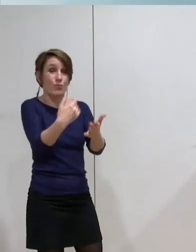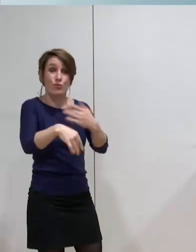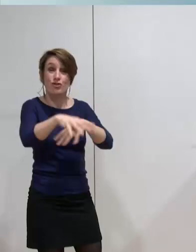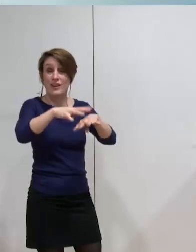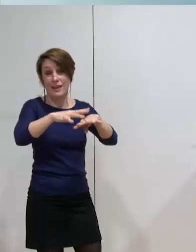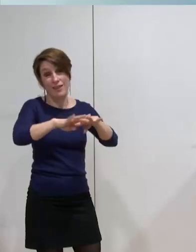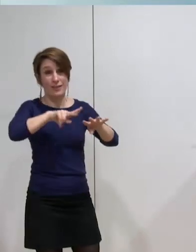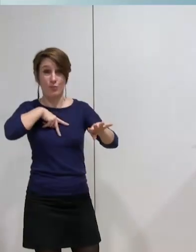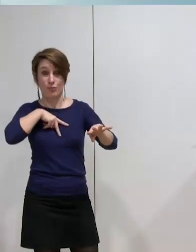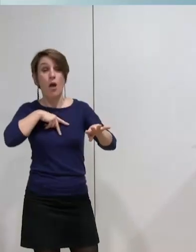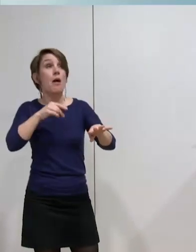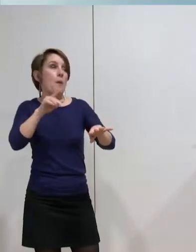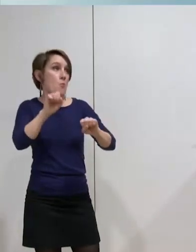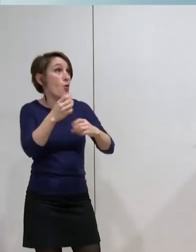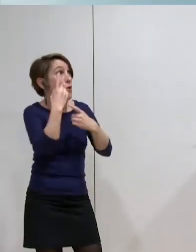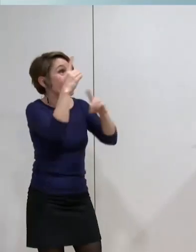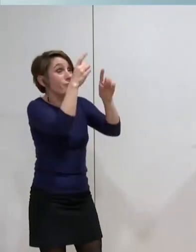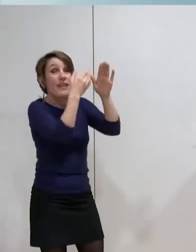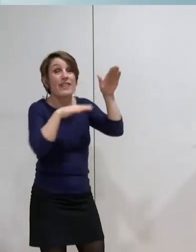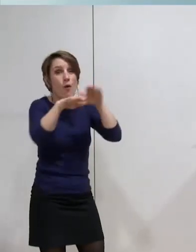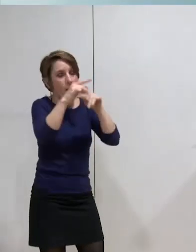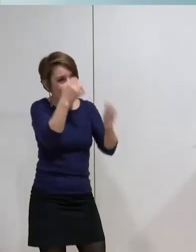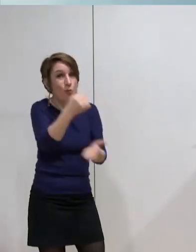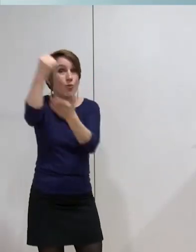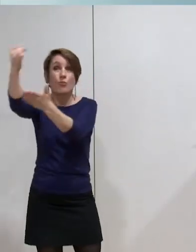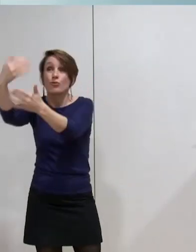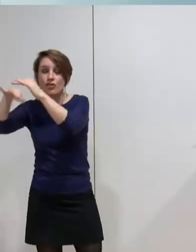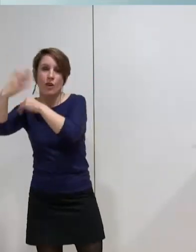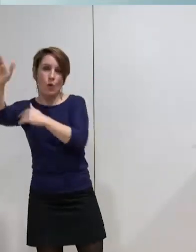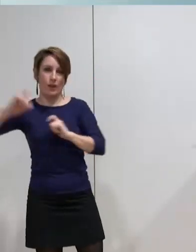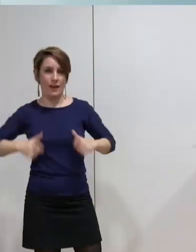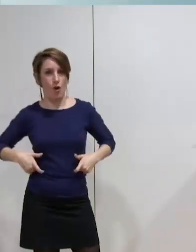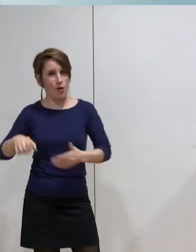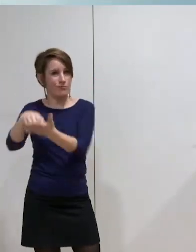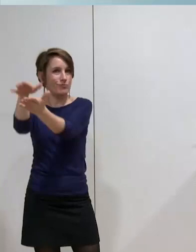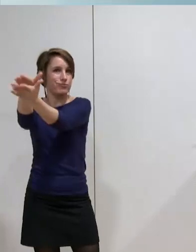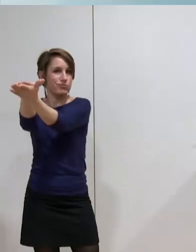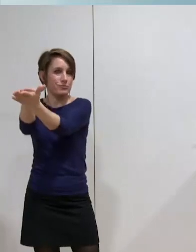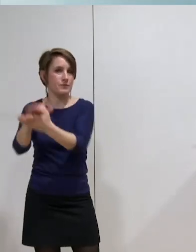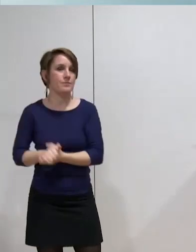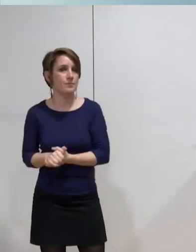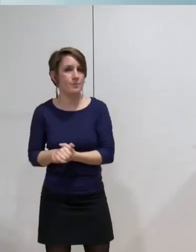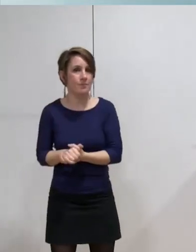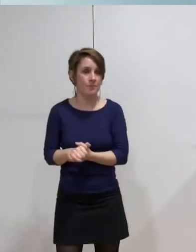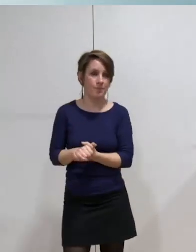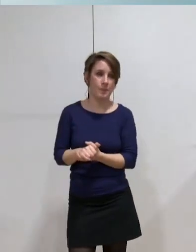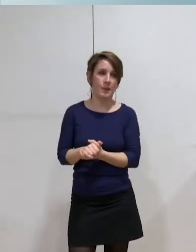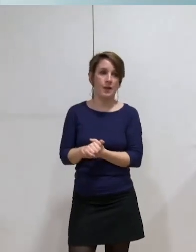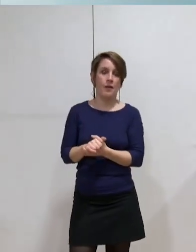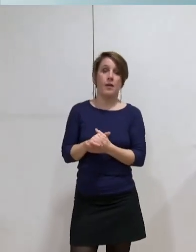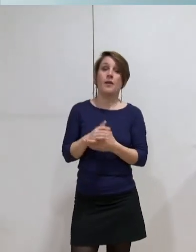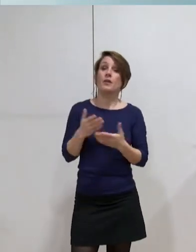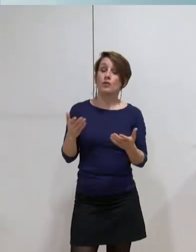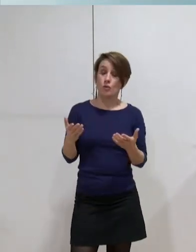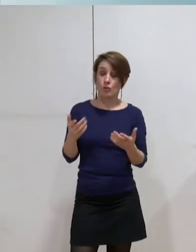du secteur qui est attribué géographiquement effectivement les secteurs comme on le voit dans cette délibération sont définir rue par rue il se